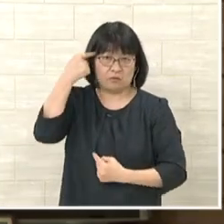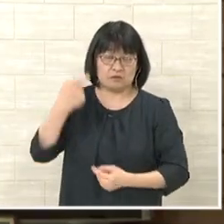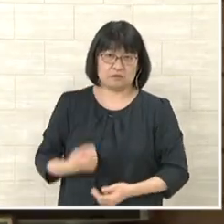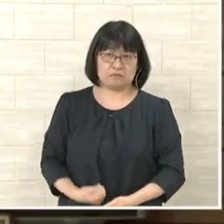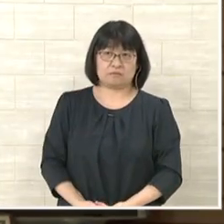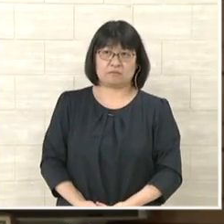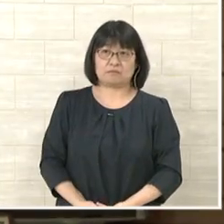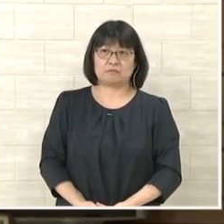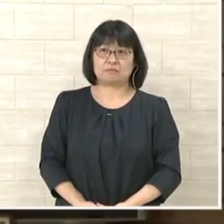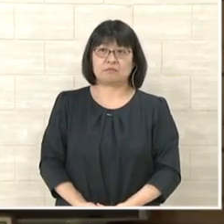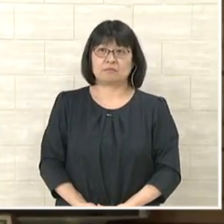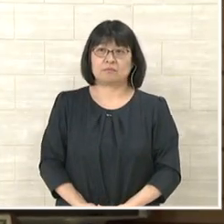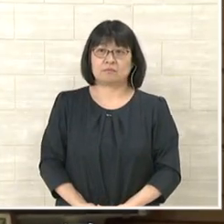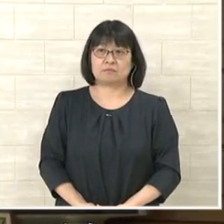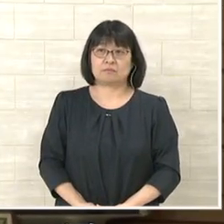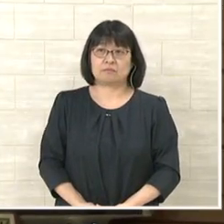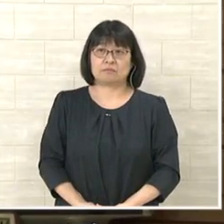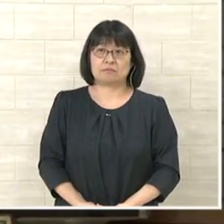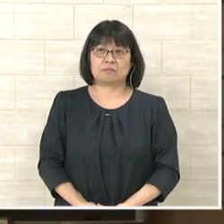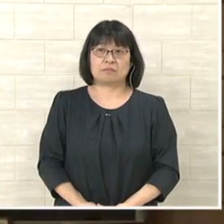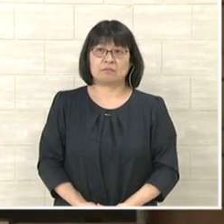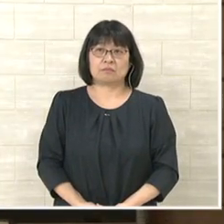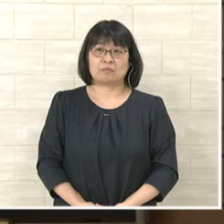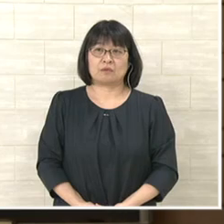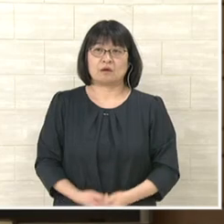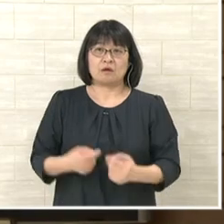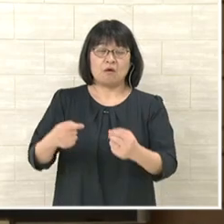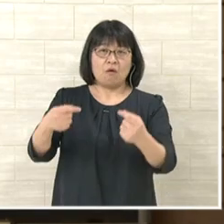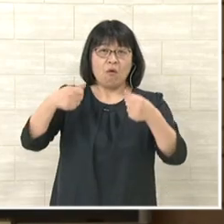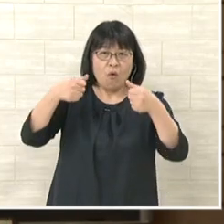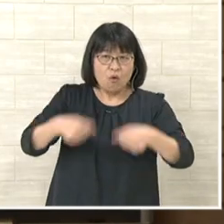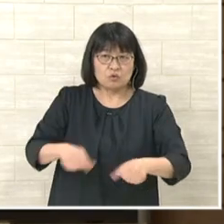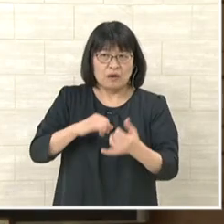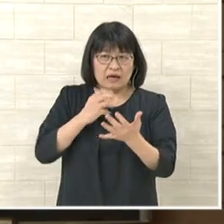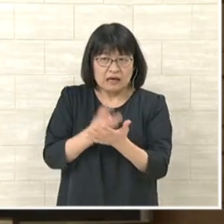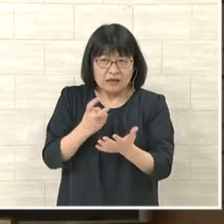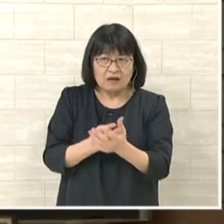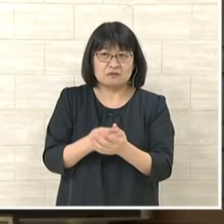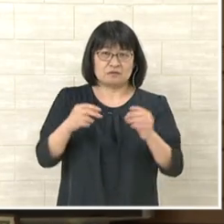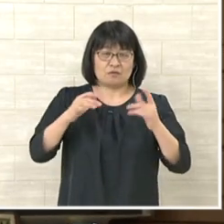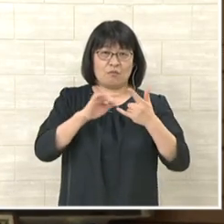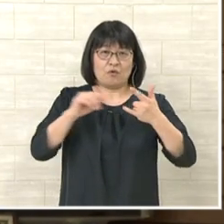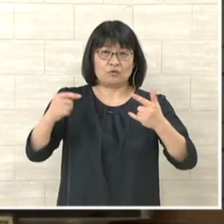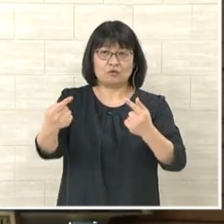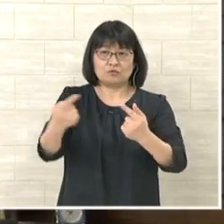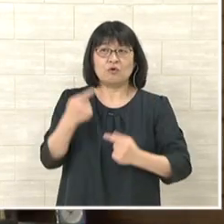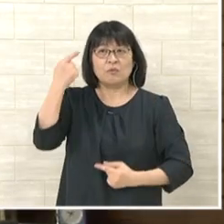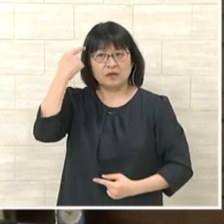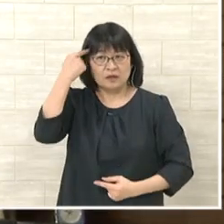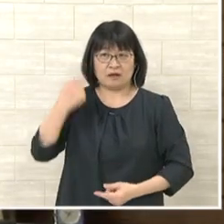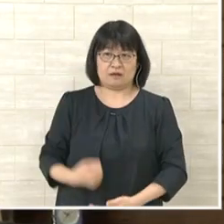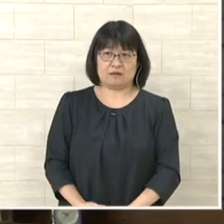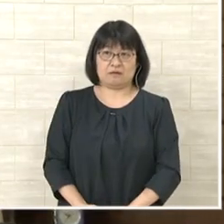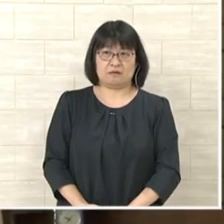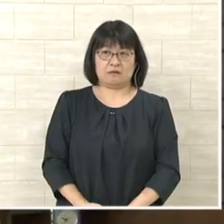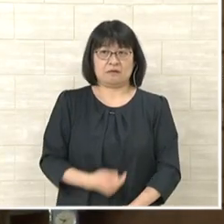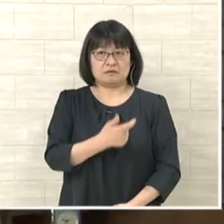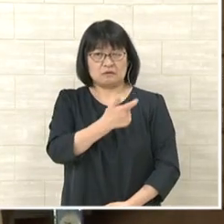報復は必ず北方領土に向かってくるということは私はそう考えてたよ。相